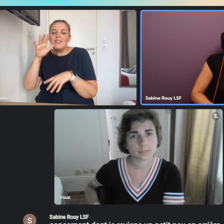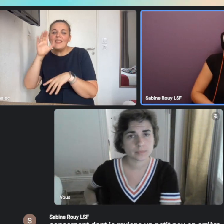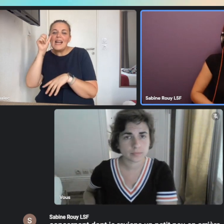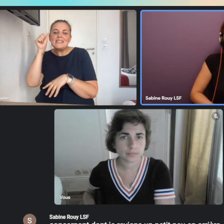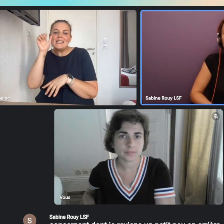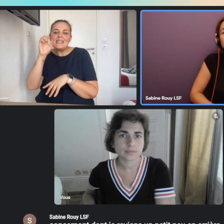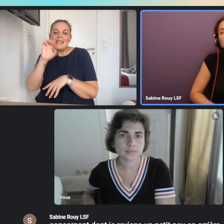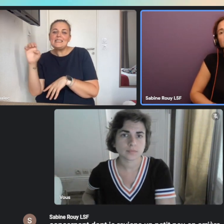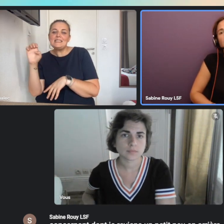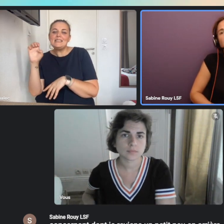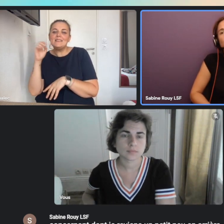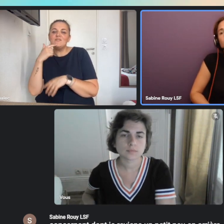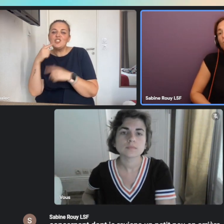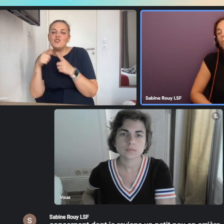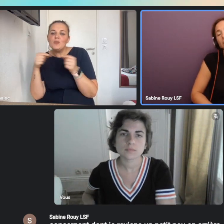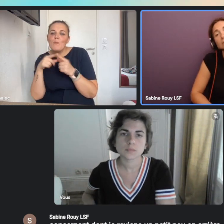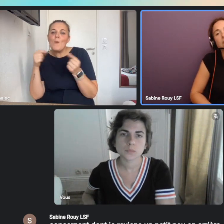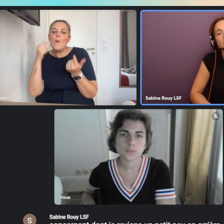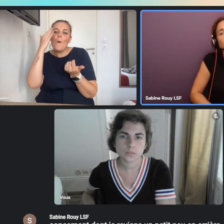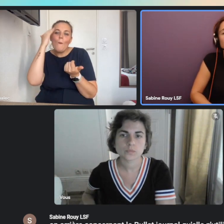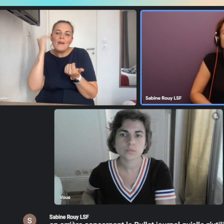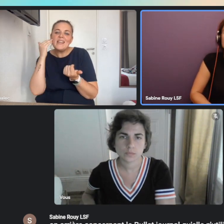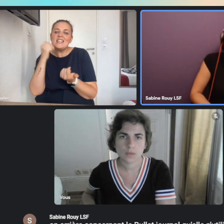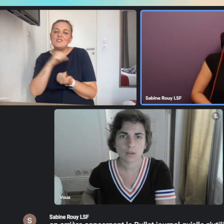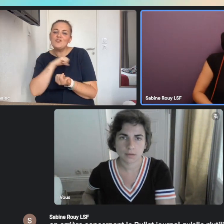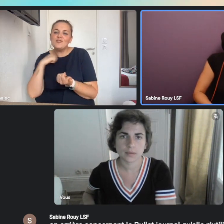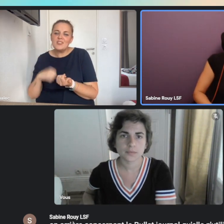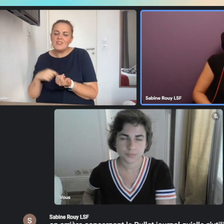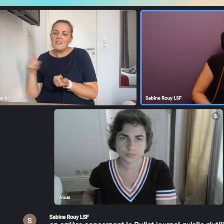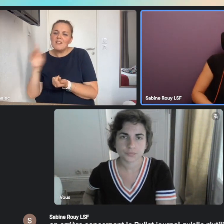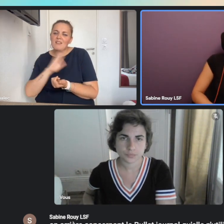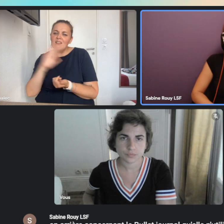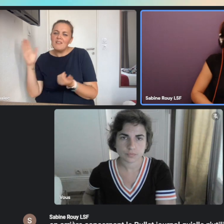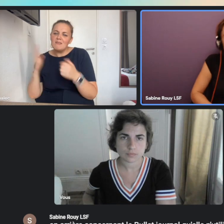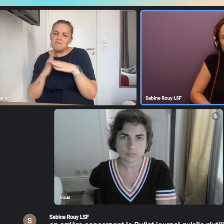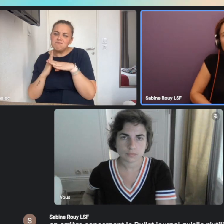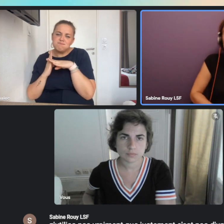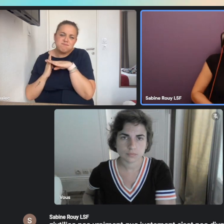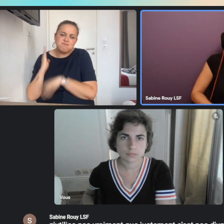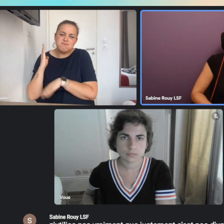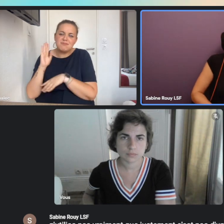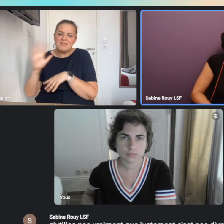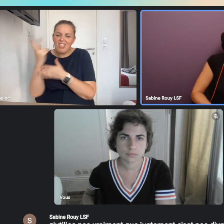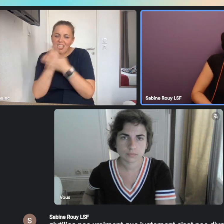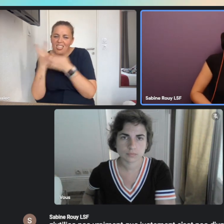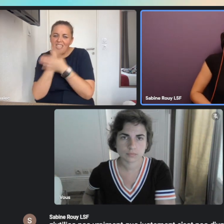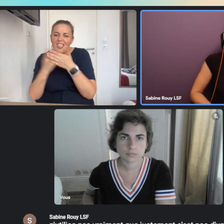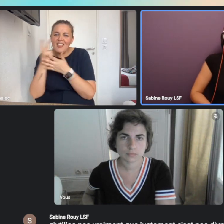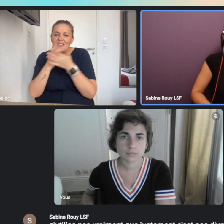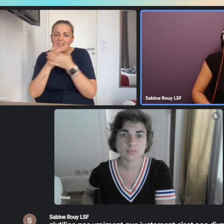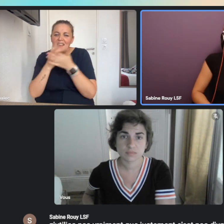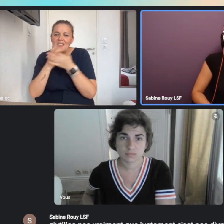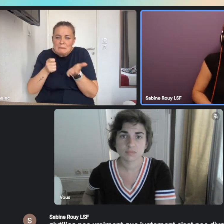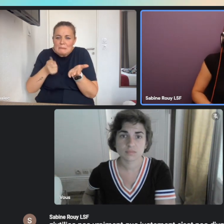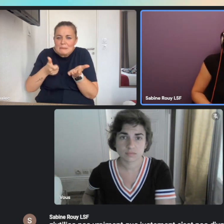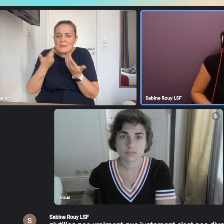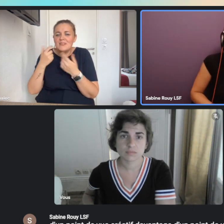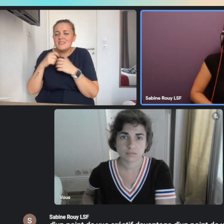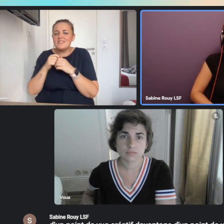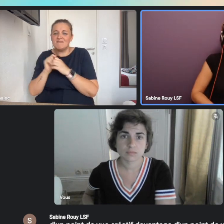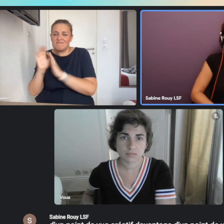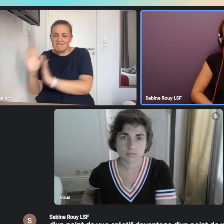Justement, il faut regarder on peut regarder en Asie de l'Est, par exemple, en Corée, Japon, Chine, ils font,